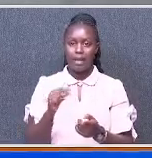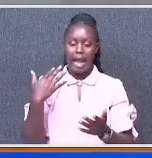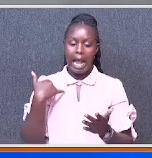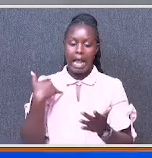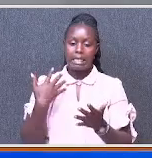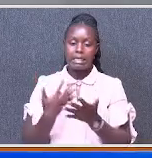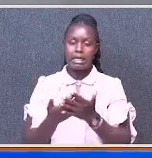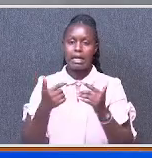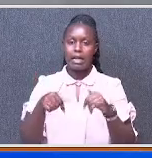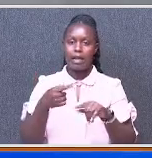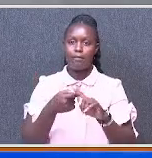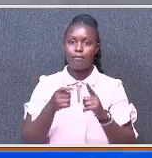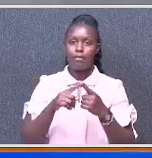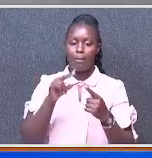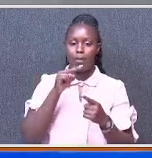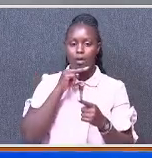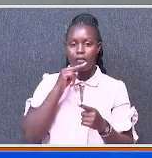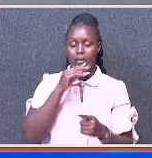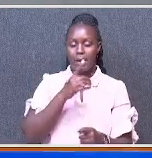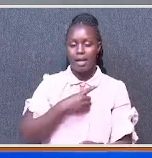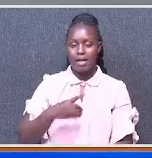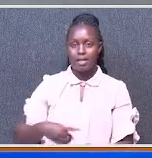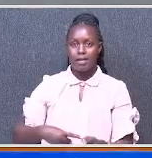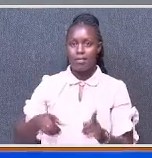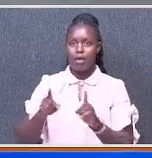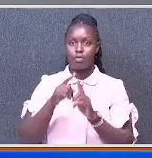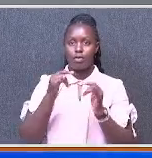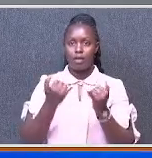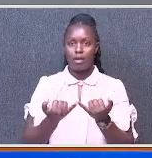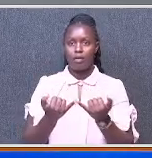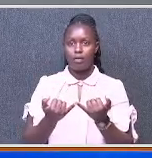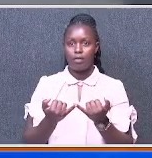sahi kuanzia November, December na sahi